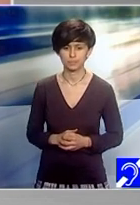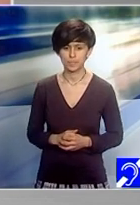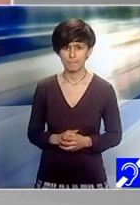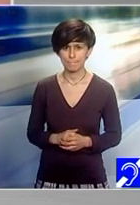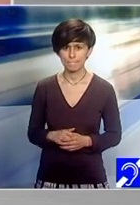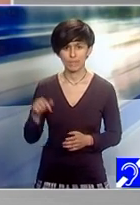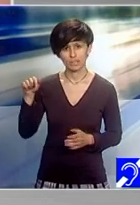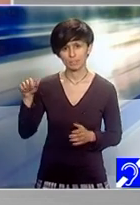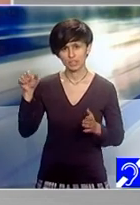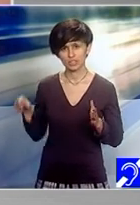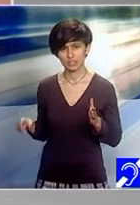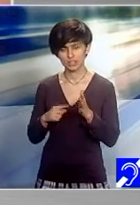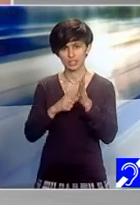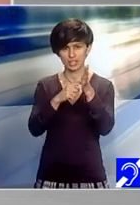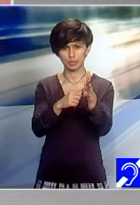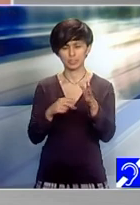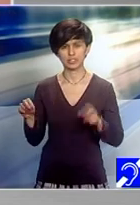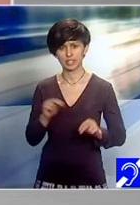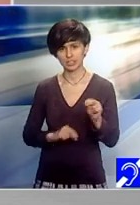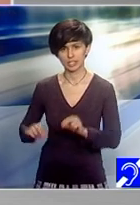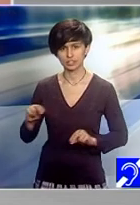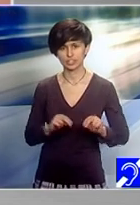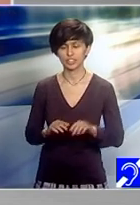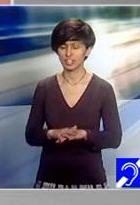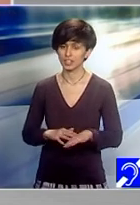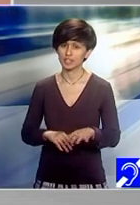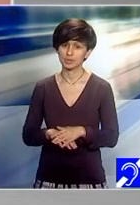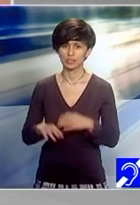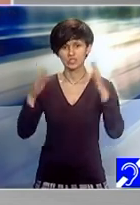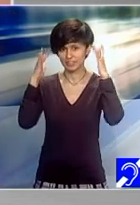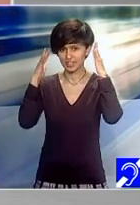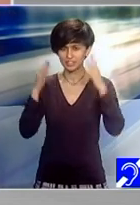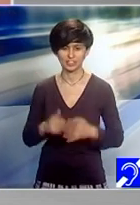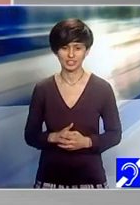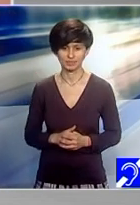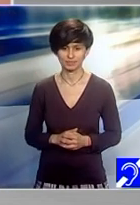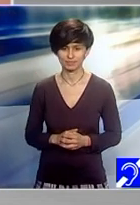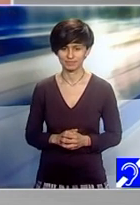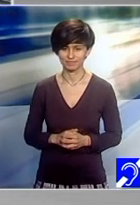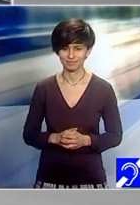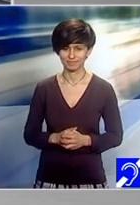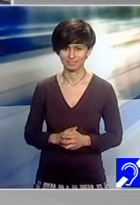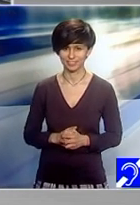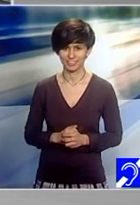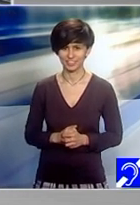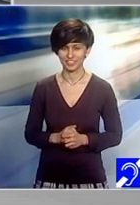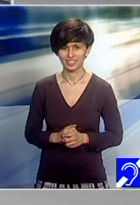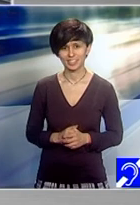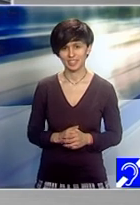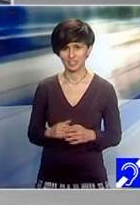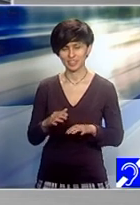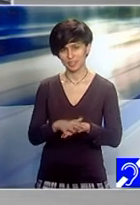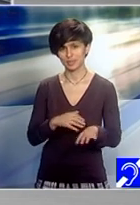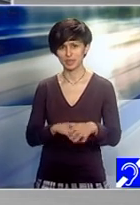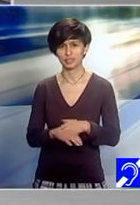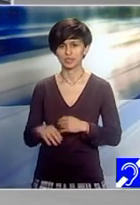dumneavoastră reprezentați și Asociația Mânuțe Fericite. Pricepute. Pricepute. Yeah. Tot de fericire discutam de la